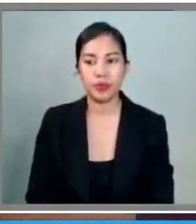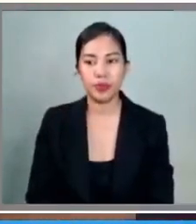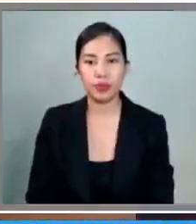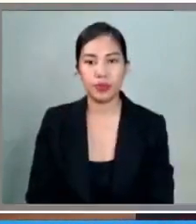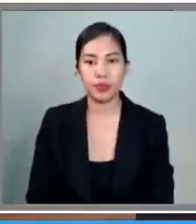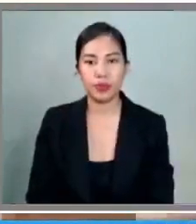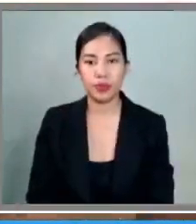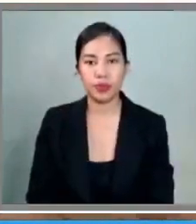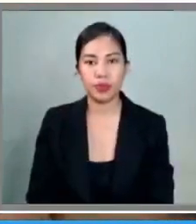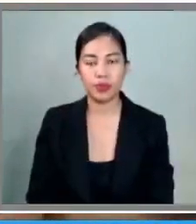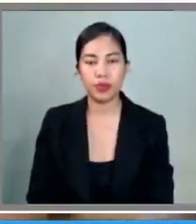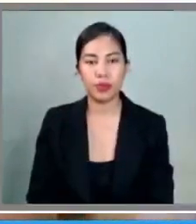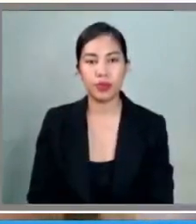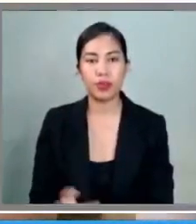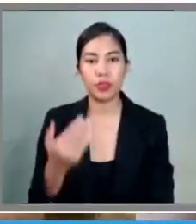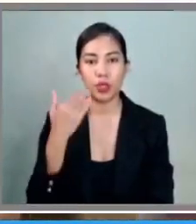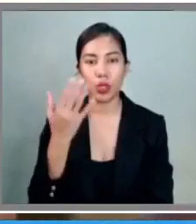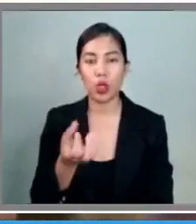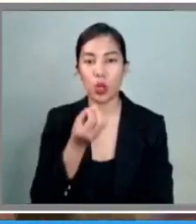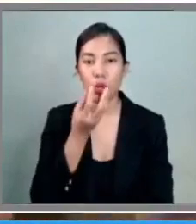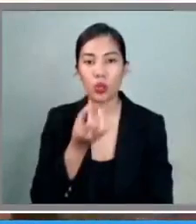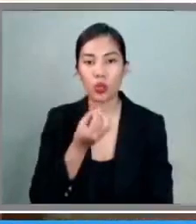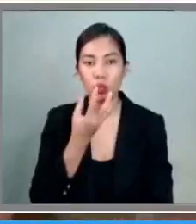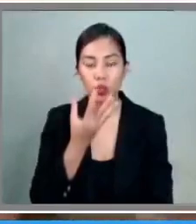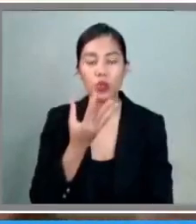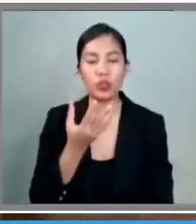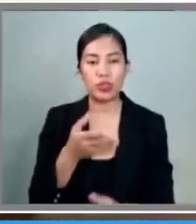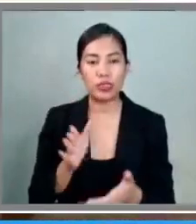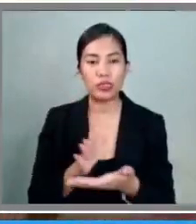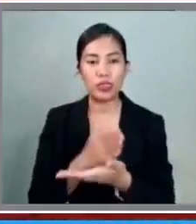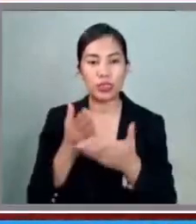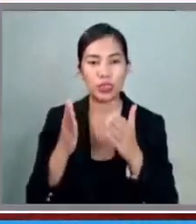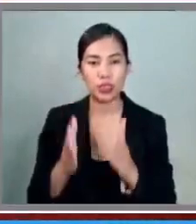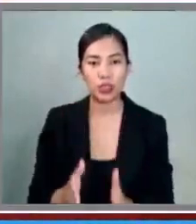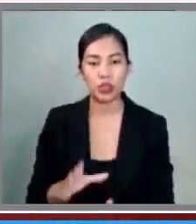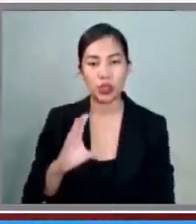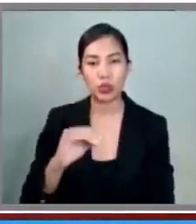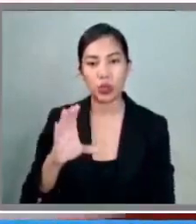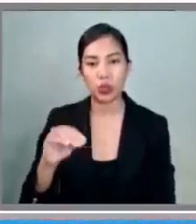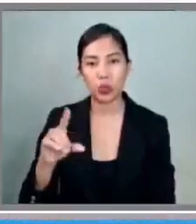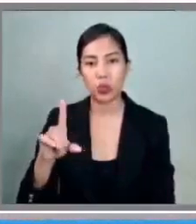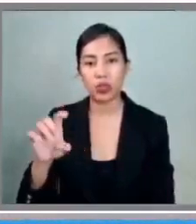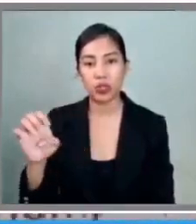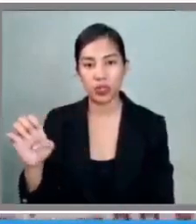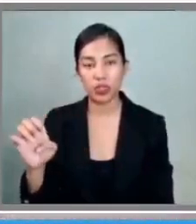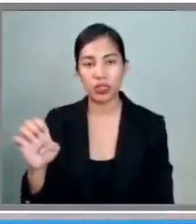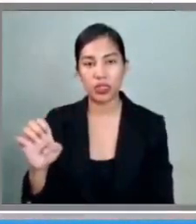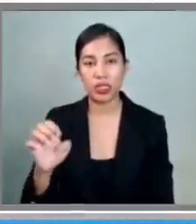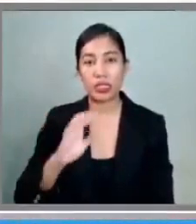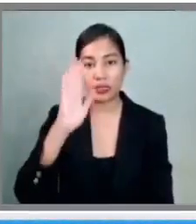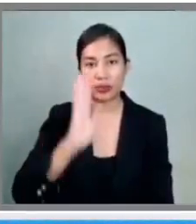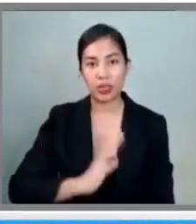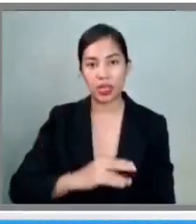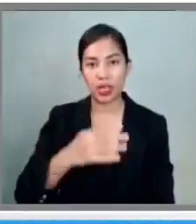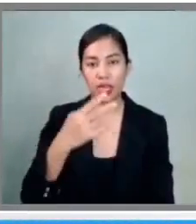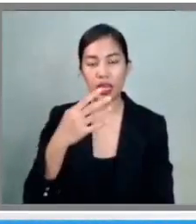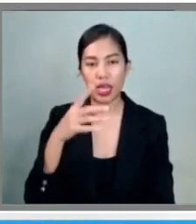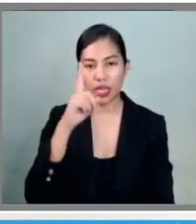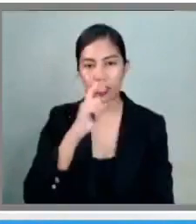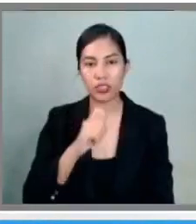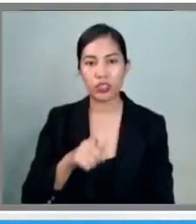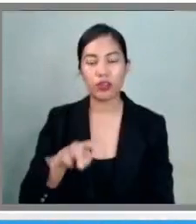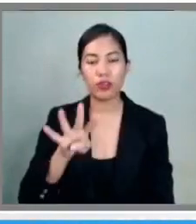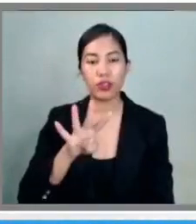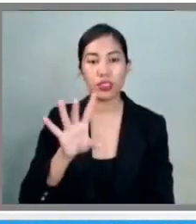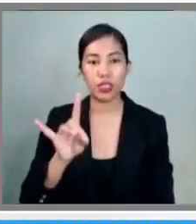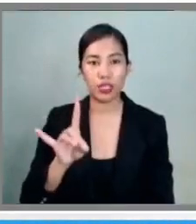Pumanaw ang Hong Kong-born singer-songwriter na si Coco Lee matapos makomatose. Siya ay 48 years old. Kinumpirma yan ang kanyang